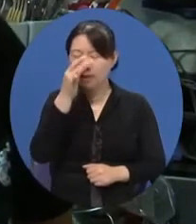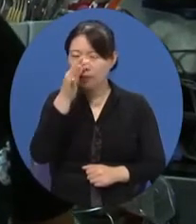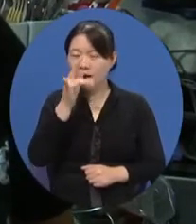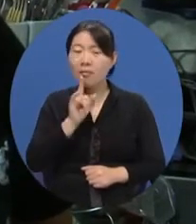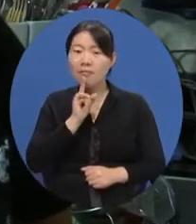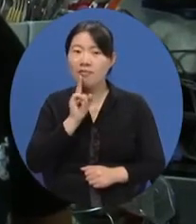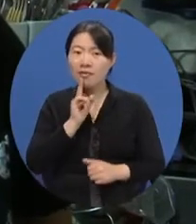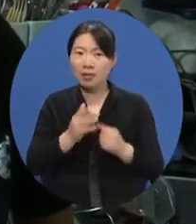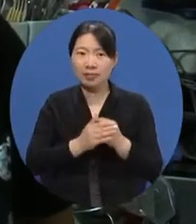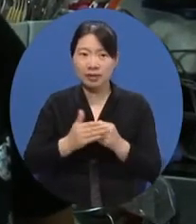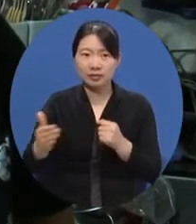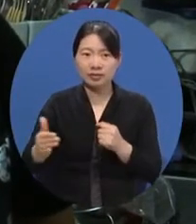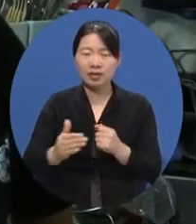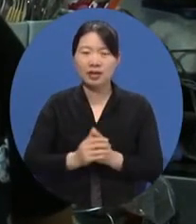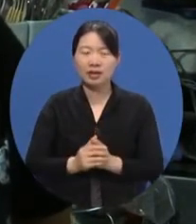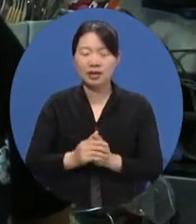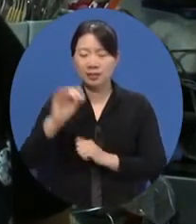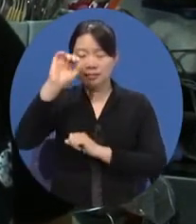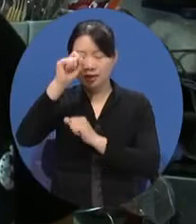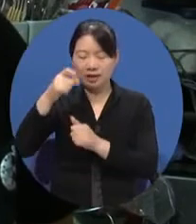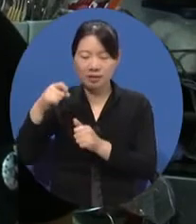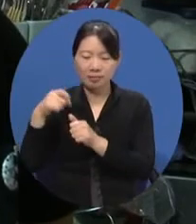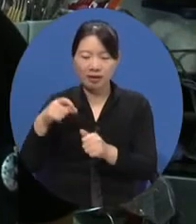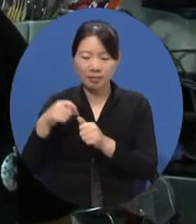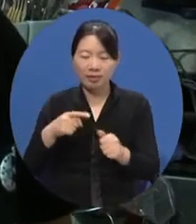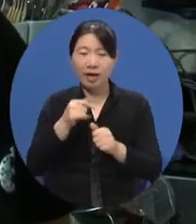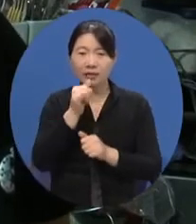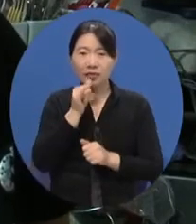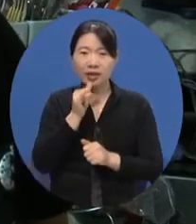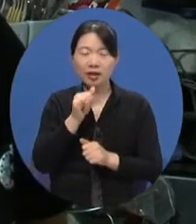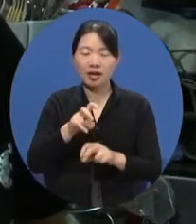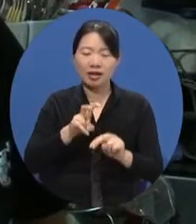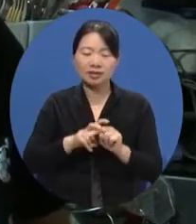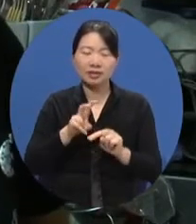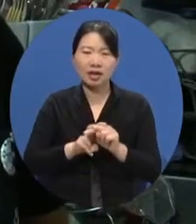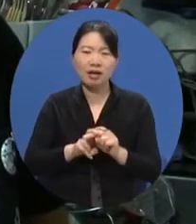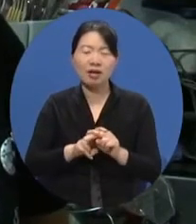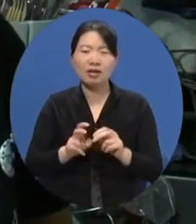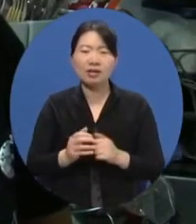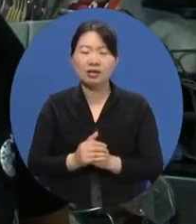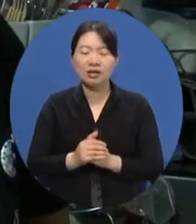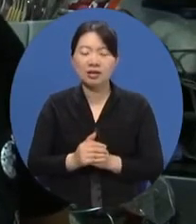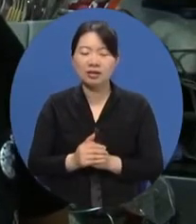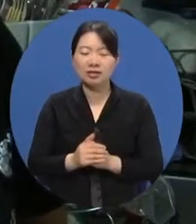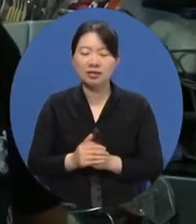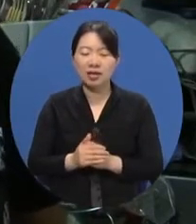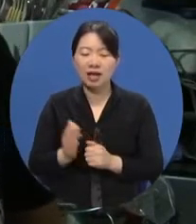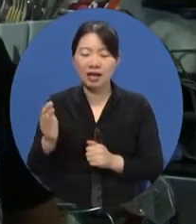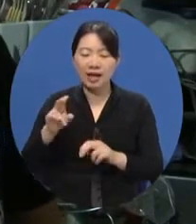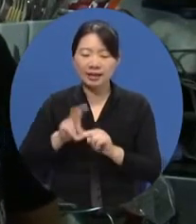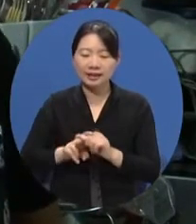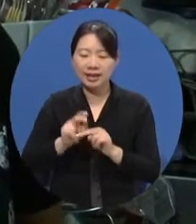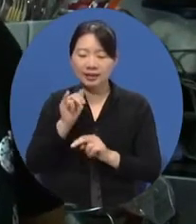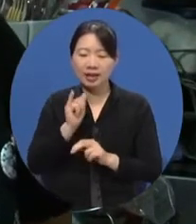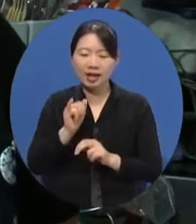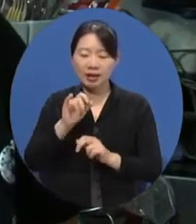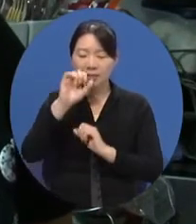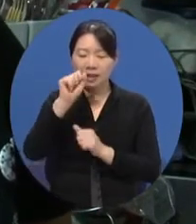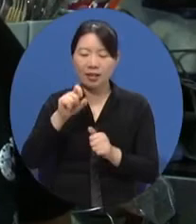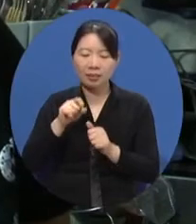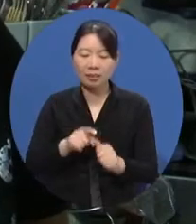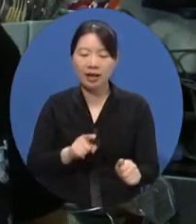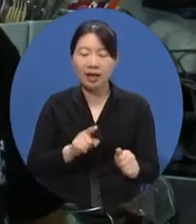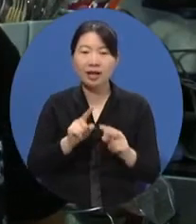하면서 이렇게 발로 막 쾅쾅 차거나 아니면 의자를 이렇게 식탁 의자 앉아있잖아요. 그러면 이렇게 의자를 발로